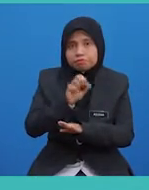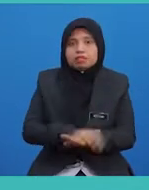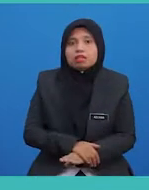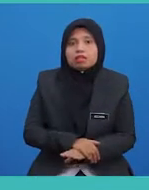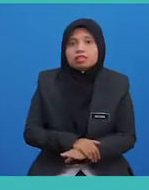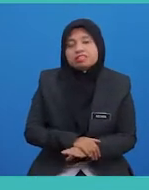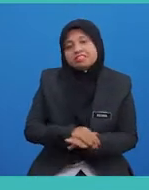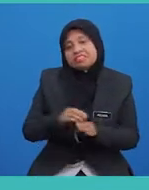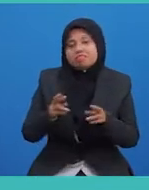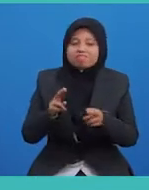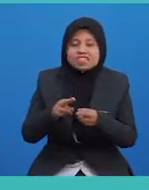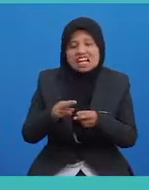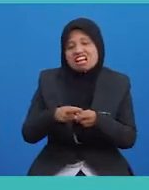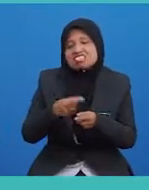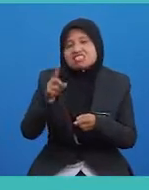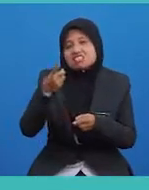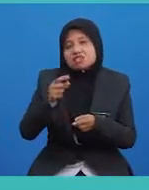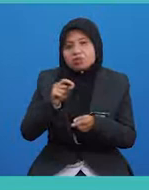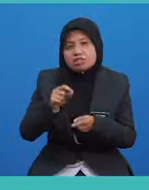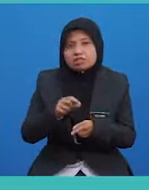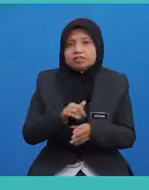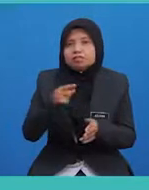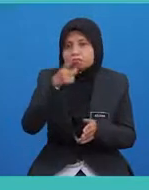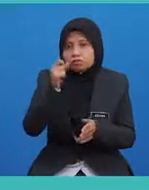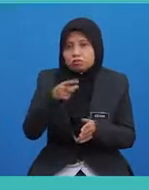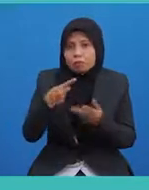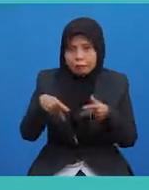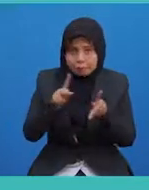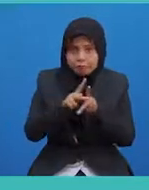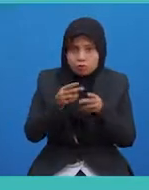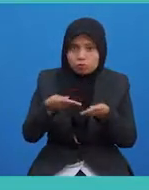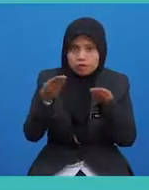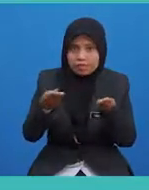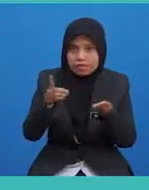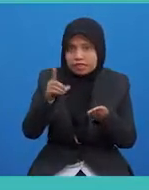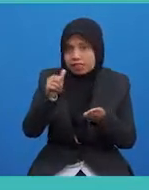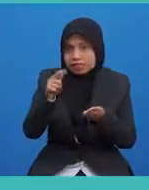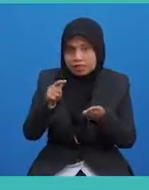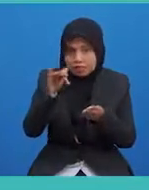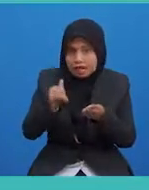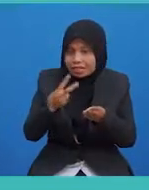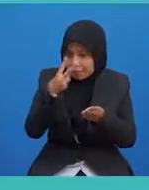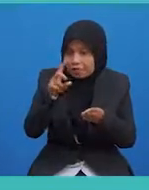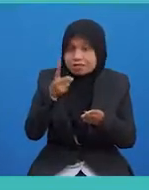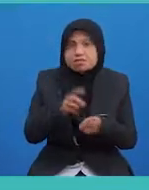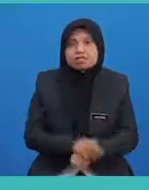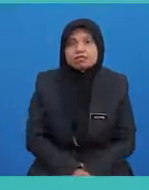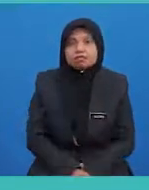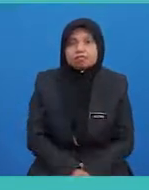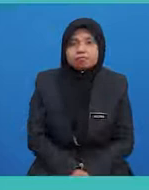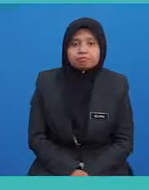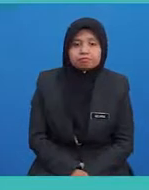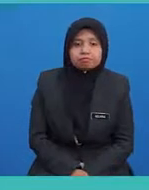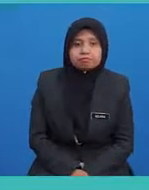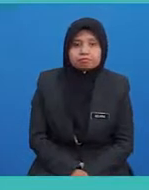Penulisannya agak ringkas ya, kerana kamu hanya perlu memberikan data yang tersurat seperti yang dipaparkan.